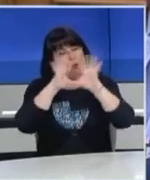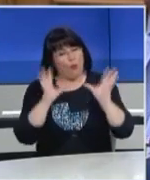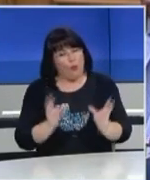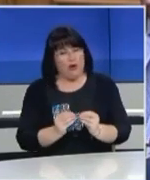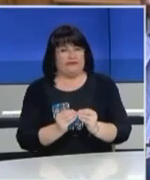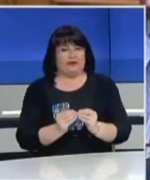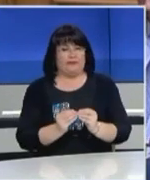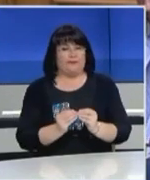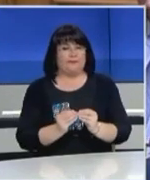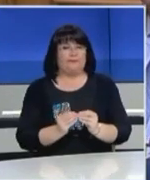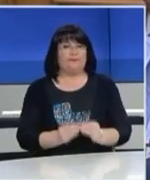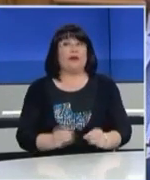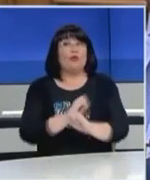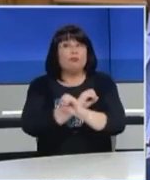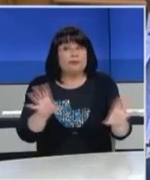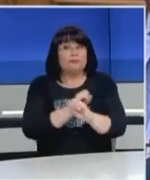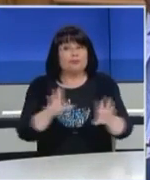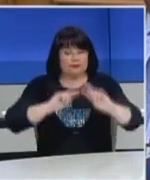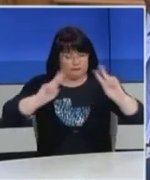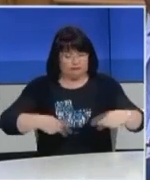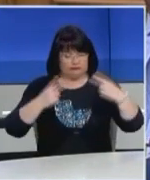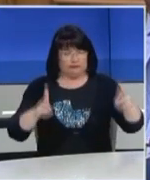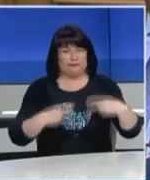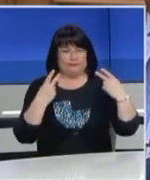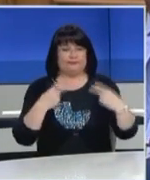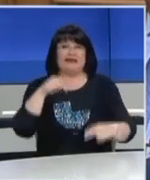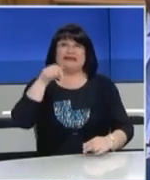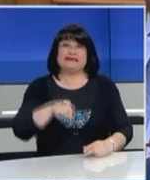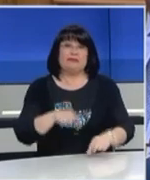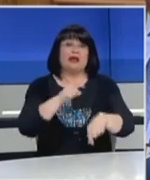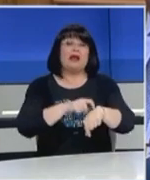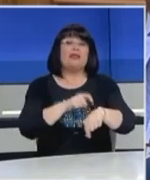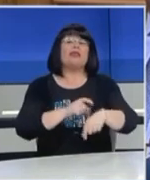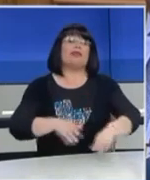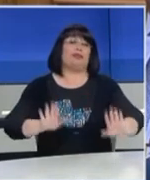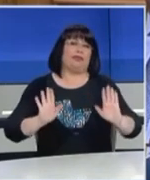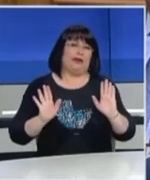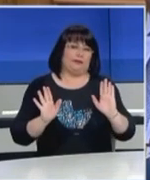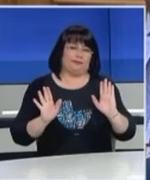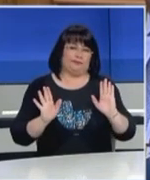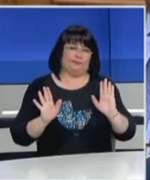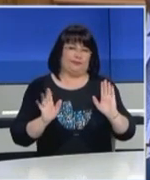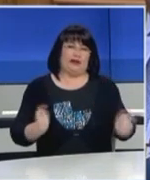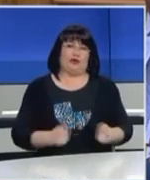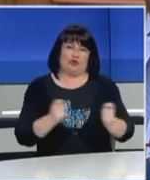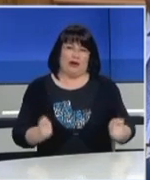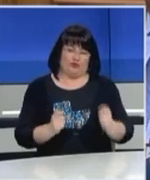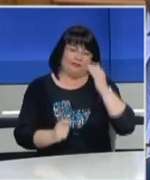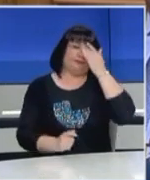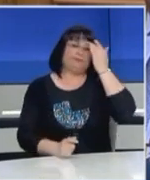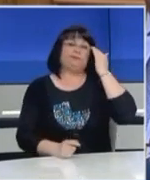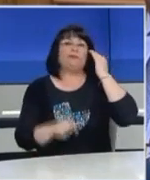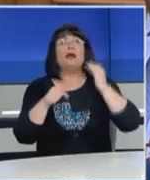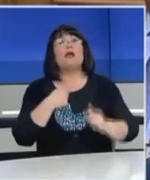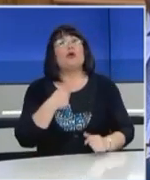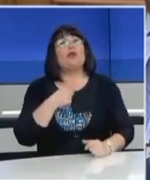όλα όσα βλέπουν το φως της δημοσιότητας στις τελευταίες εβδομάδες. Δεν είναι όμως σήμερα η ώρα για να γίνει αυτό.